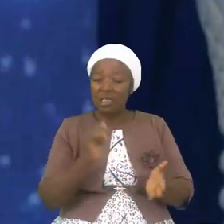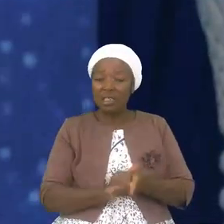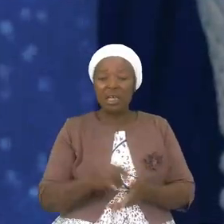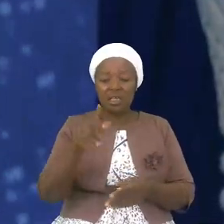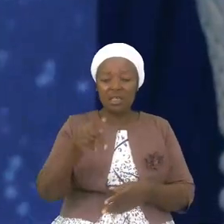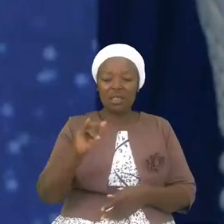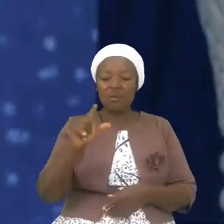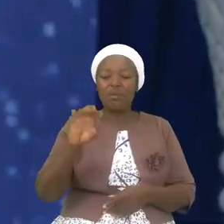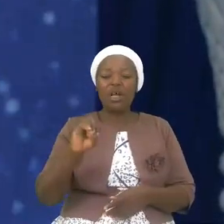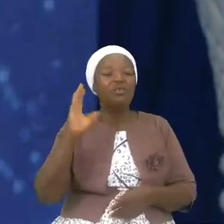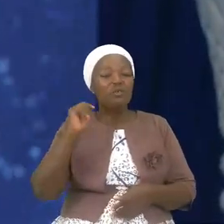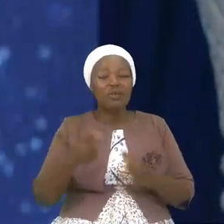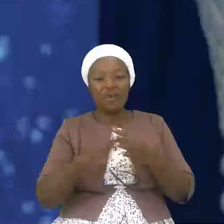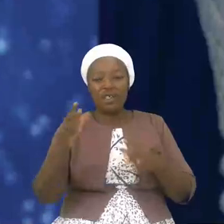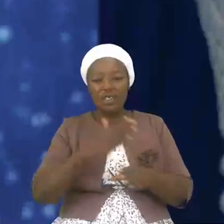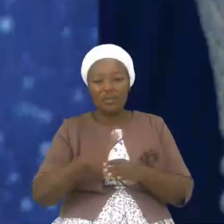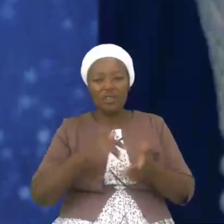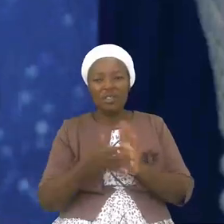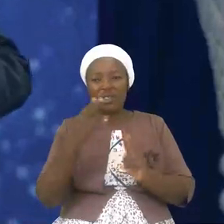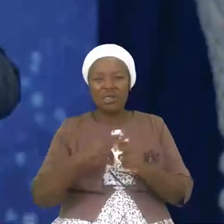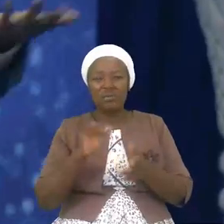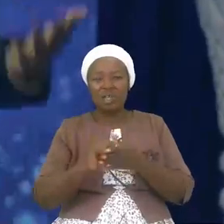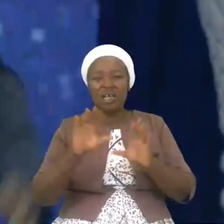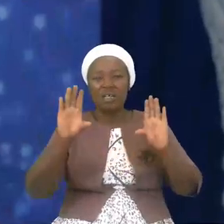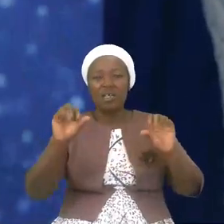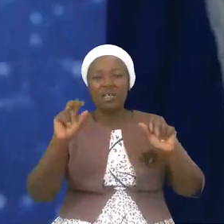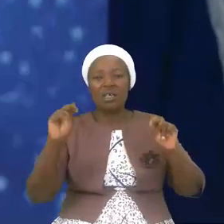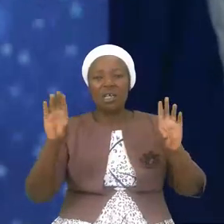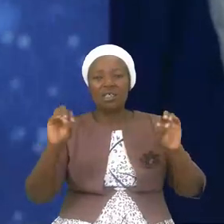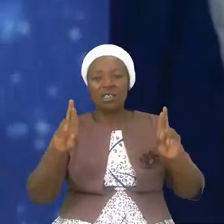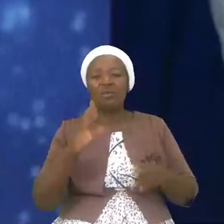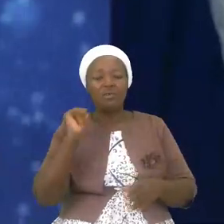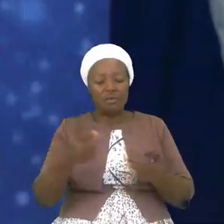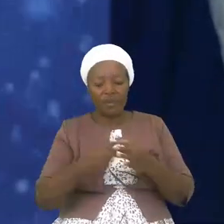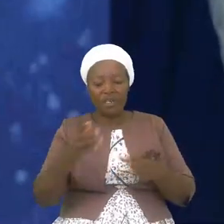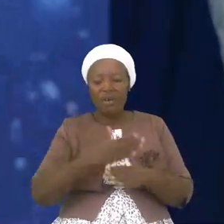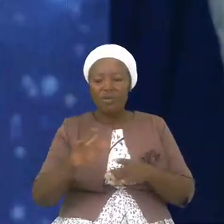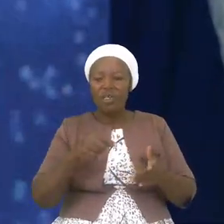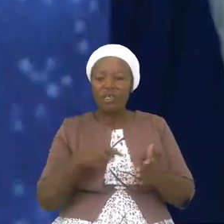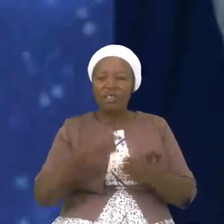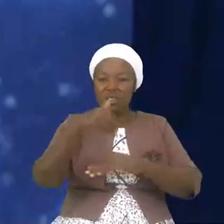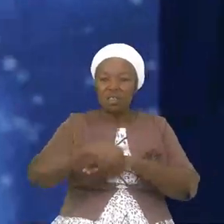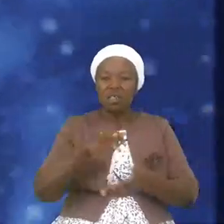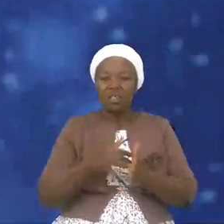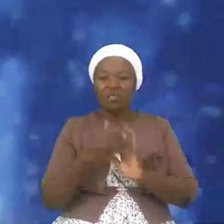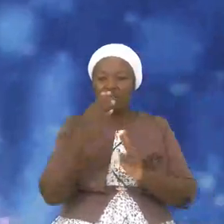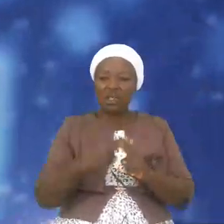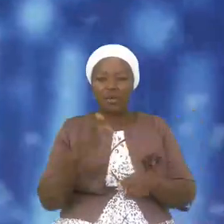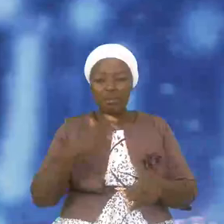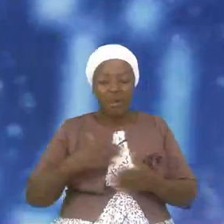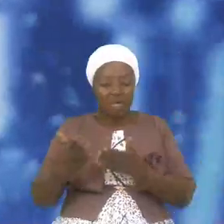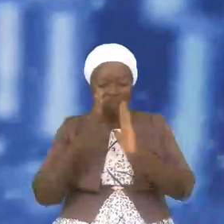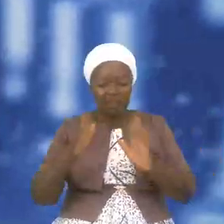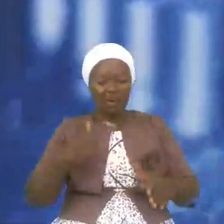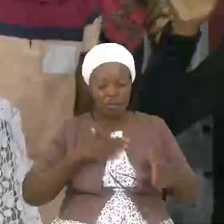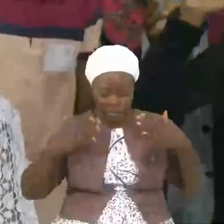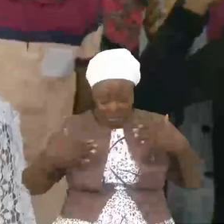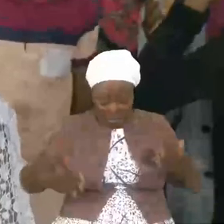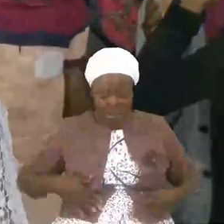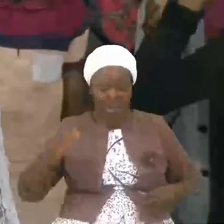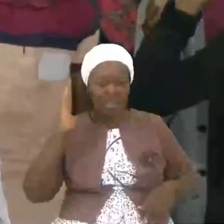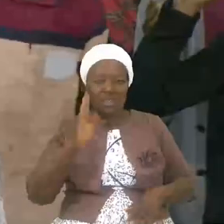Et l'hémorroïde disparaîtra. Le cancer disparaîtra ce soir. Mon serviteur, mon